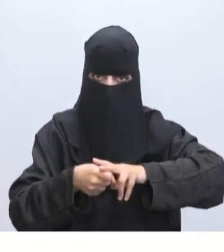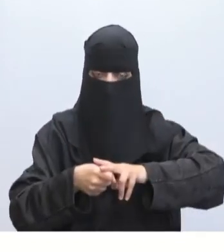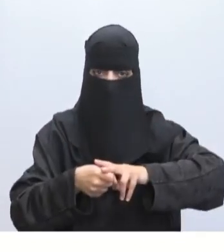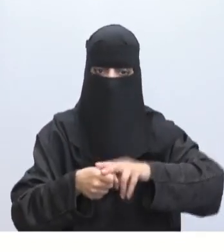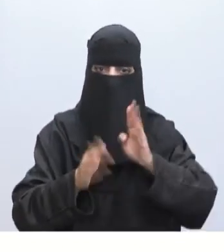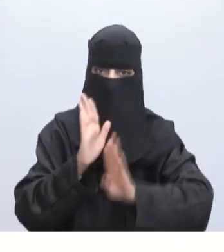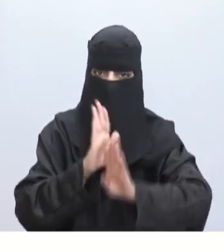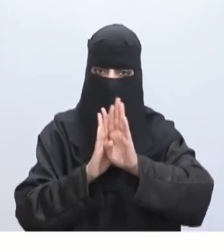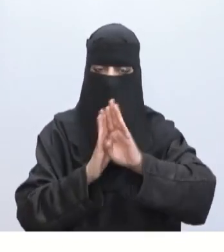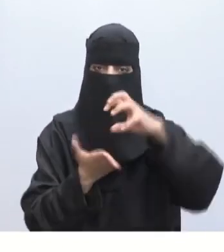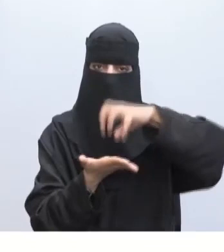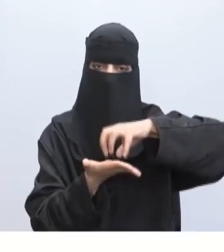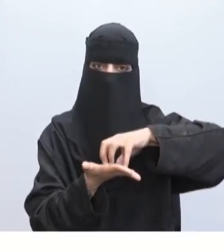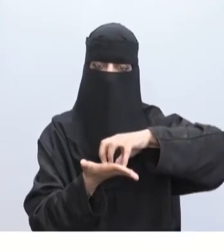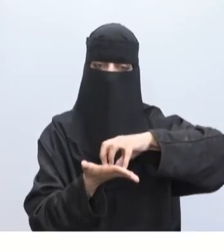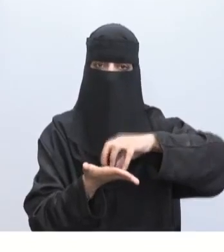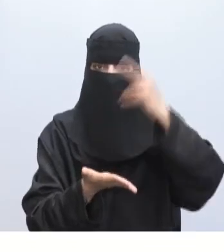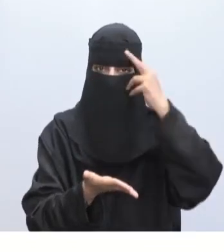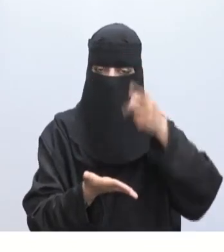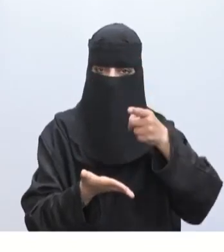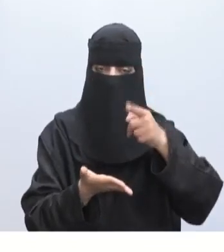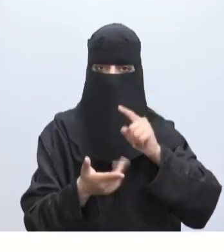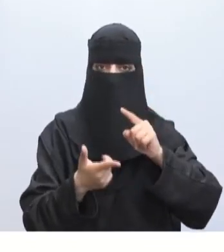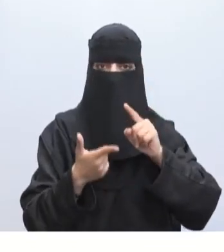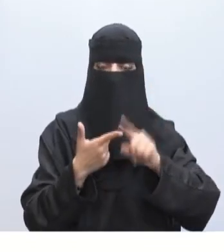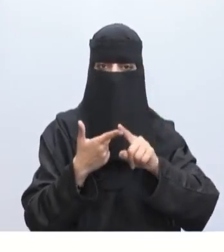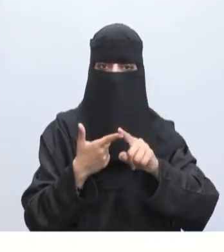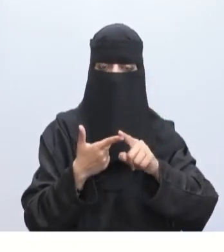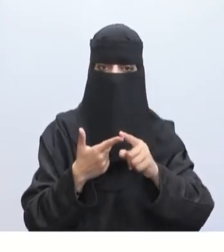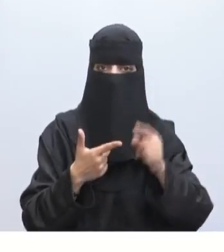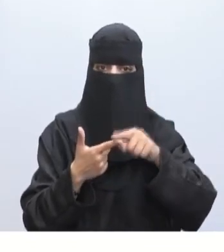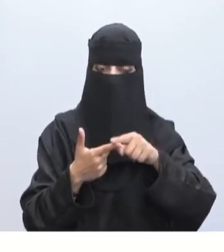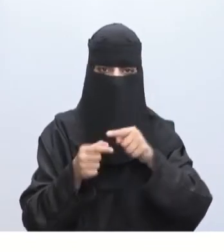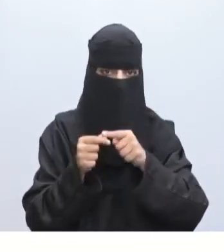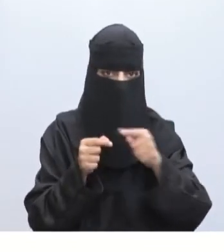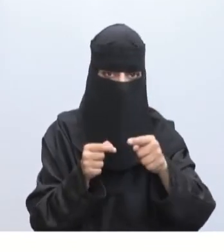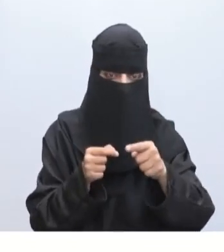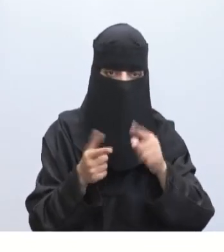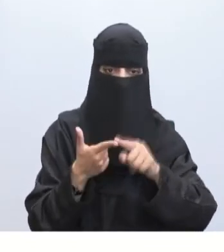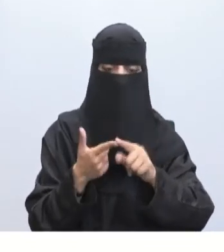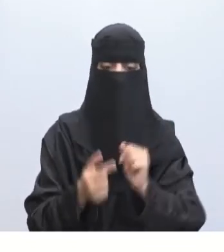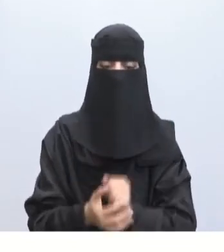نشاه ويؤسس لدوله سعوديه بمرحله وفتره